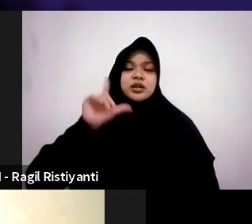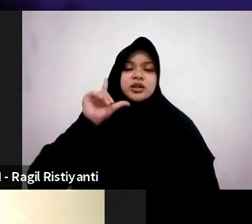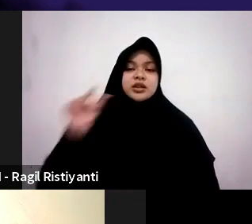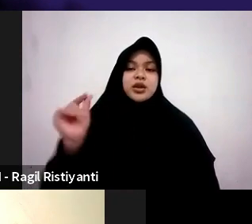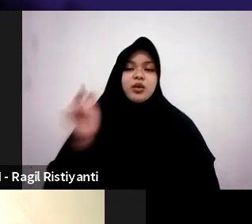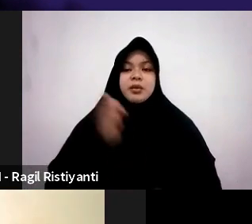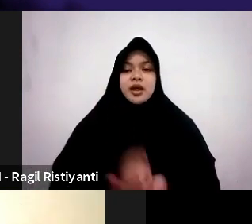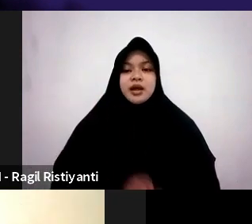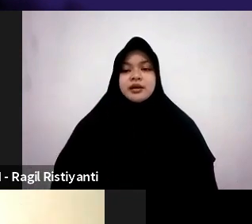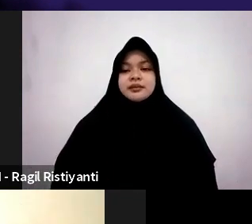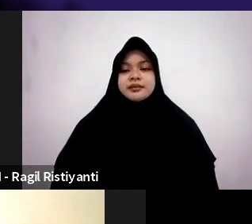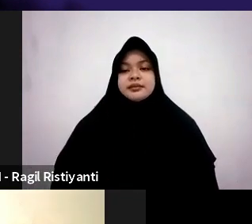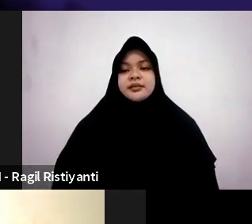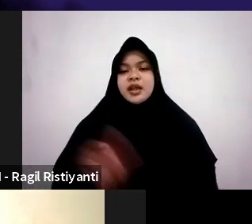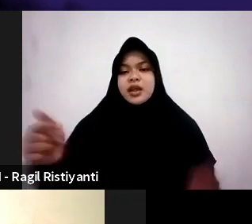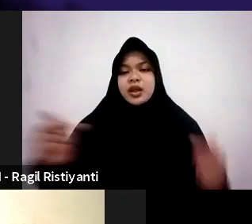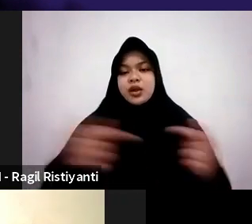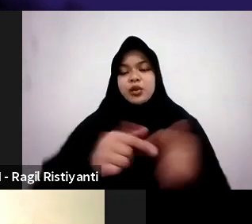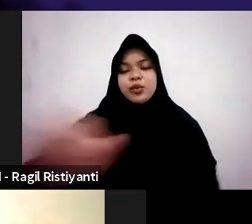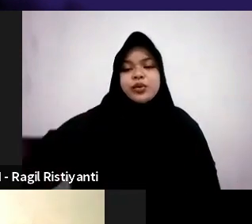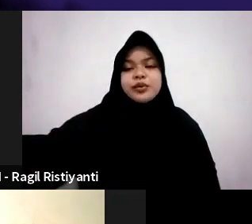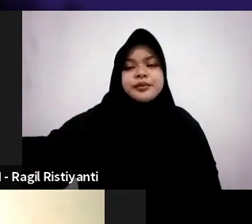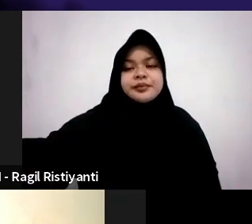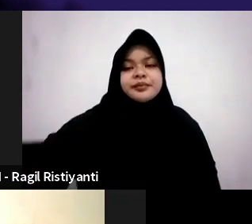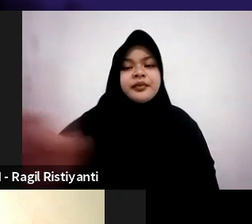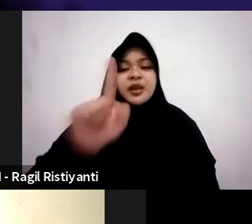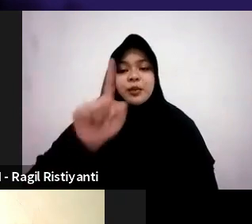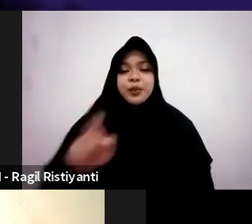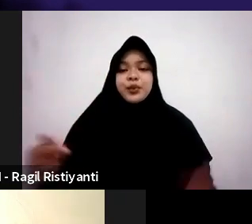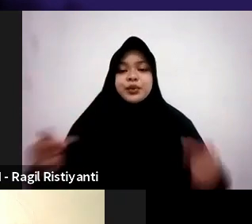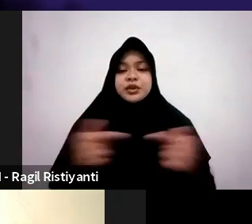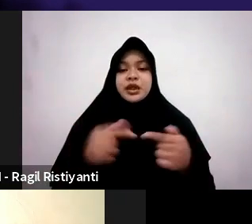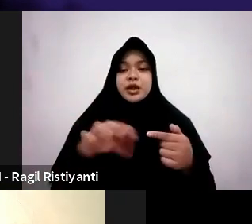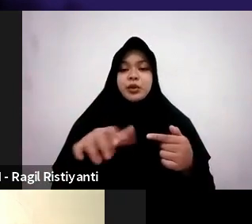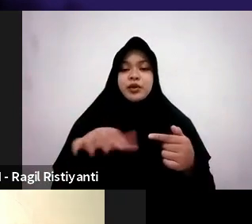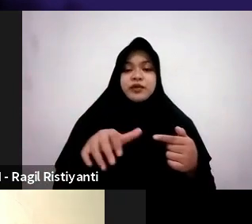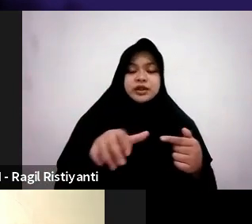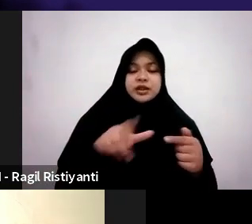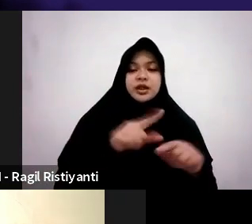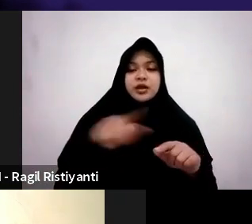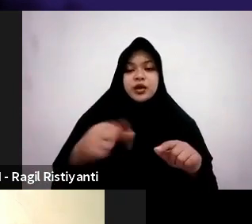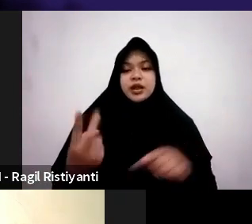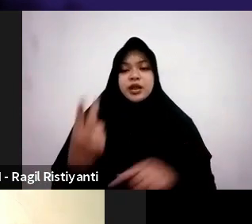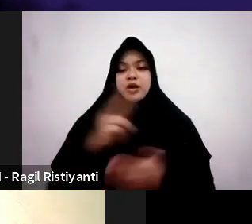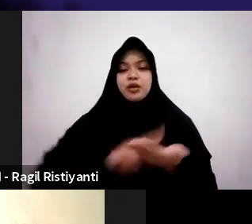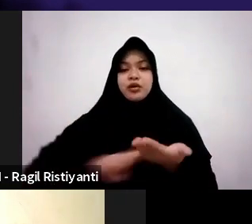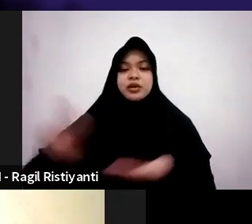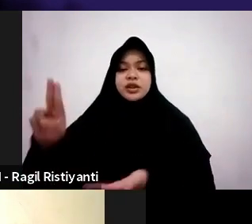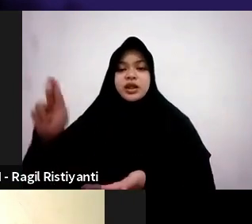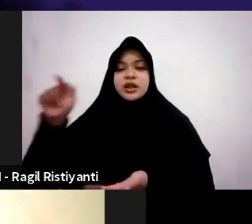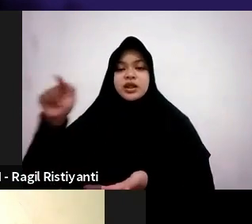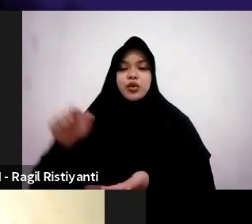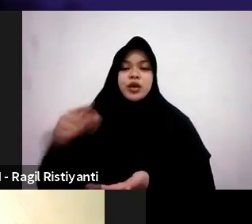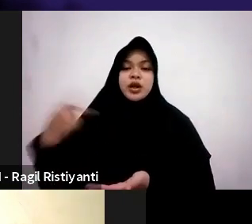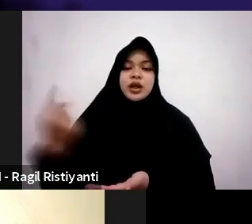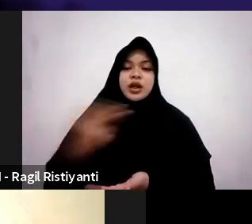dan itu butuh jejaring ke provinsi dengan yang ketiga untuk Universitas atau perguruan tinggi kita